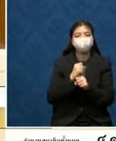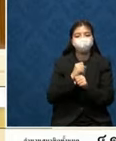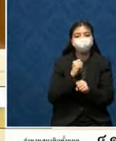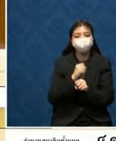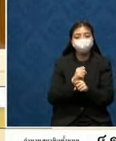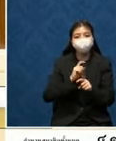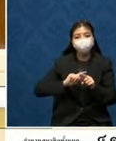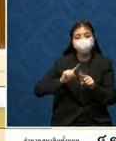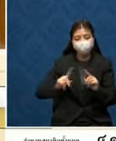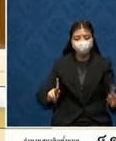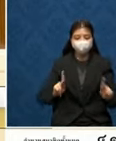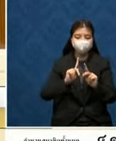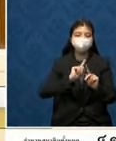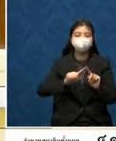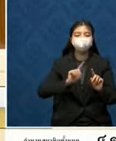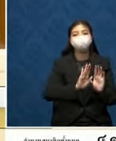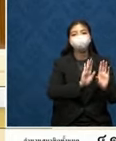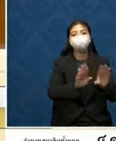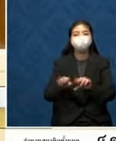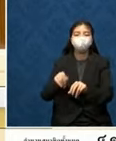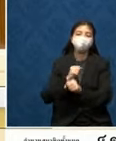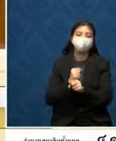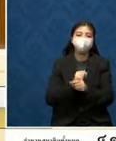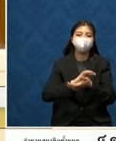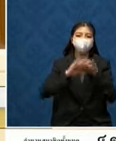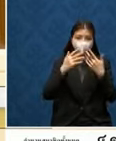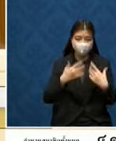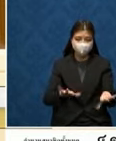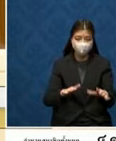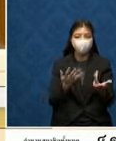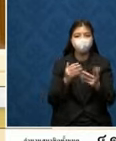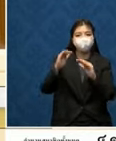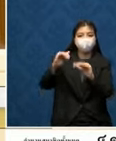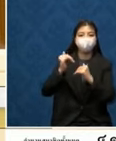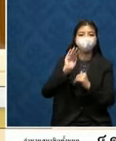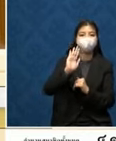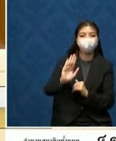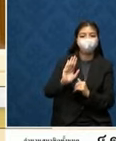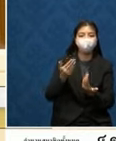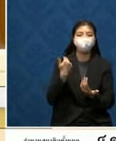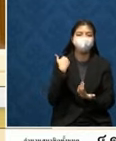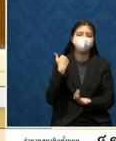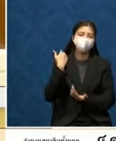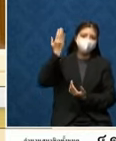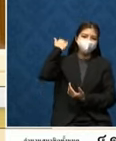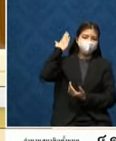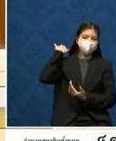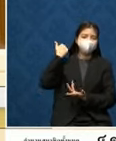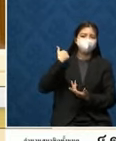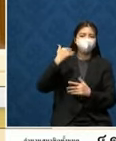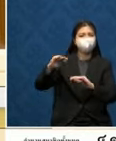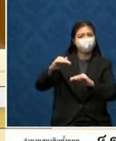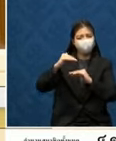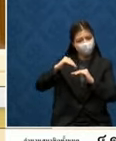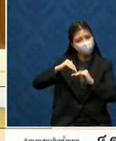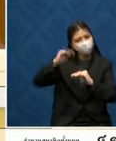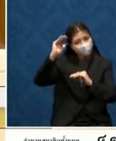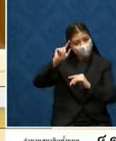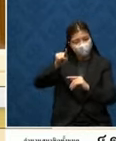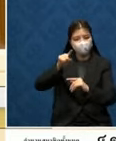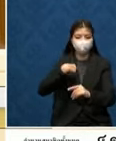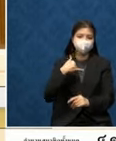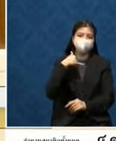ต็ก็ได้ให้กระทรวงที่เกี่ยวข้องได้ระงับการนำเข้าที่ผ่านมาบางทีก็นำเข้ามาแล้วเกินมากกว่าความจำเป็นวนี้ก็ลงไปแก้ตรง